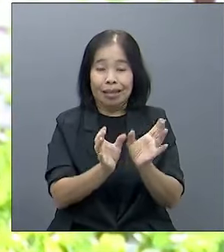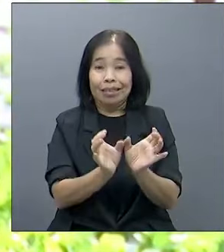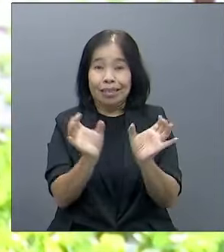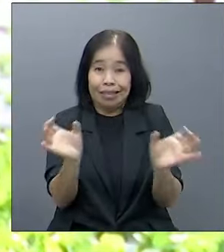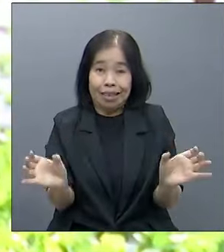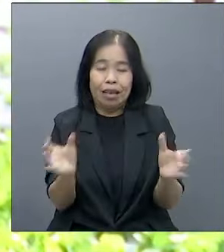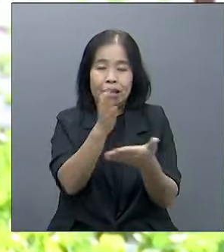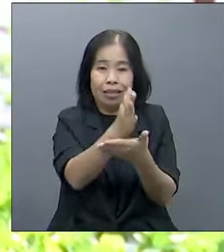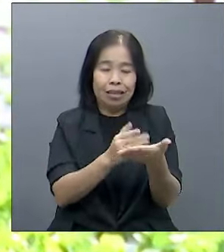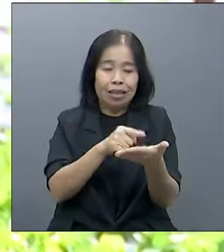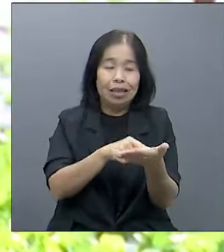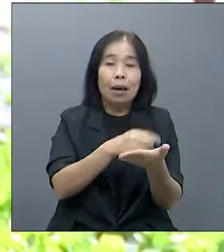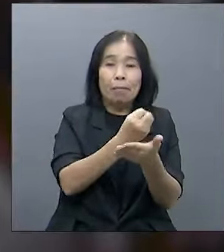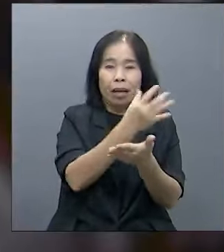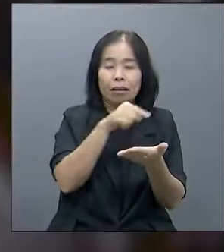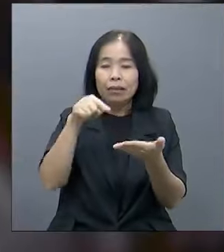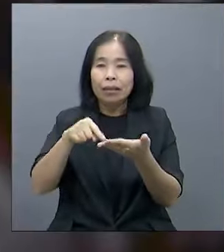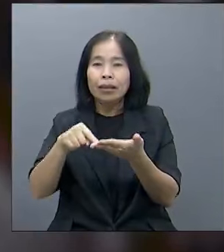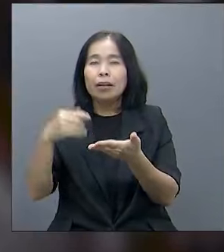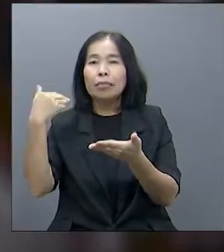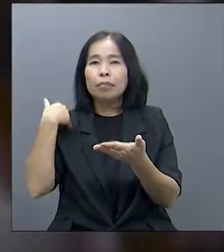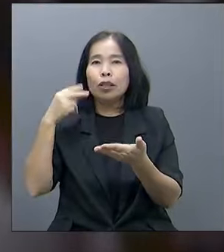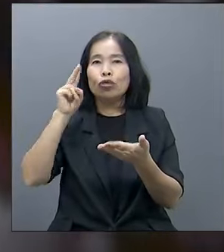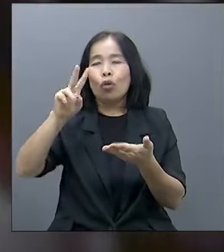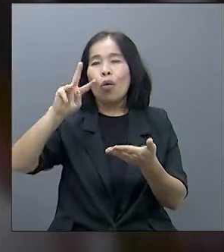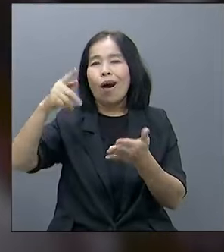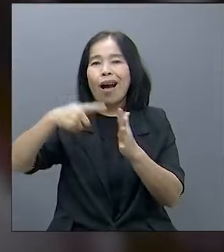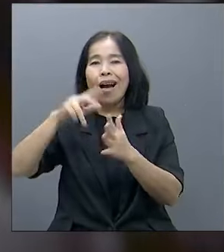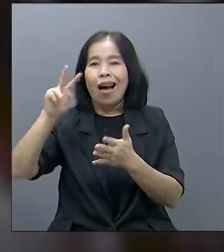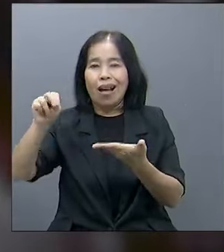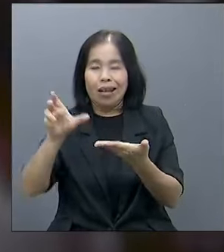นหนึ่งจะอยู่ที่แค่ประมาณ2งาน